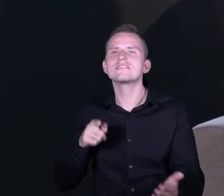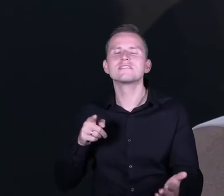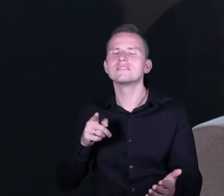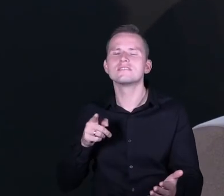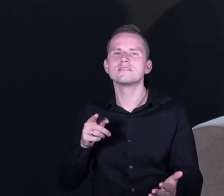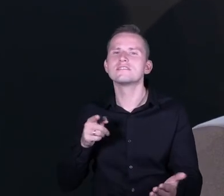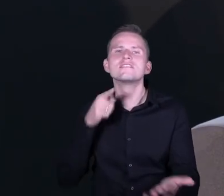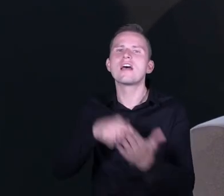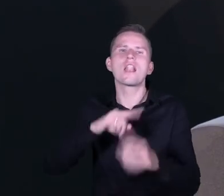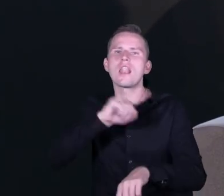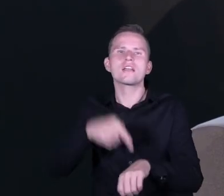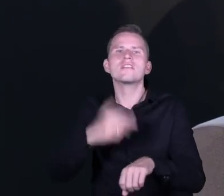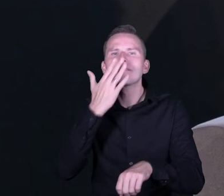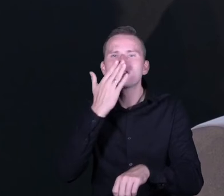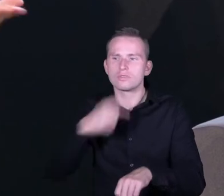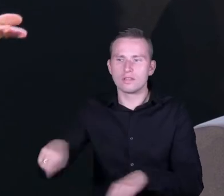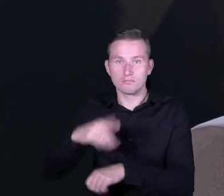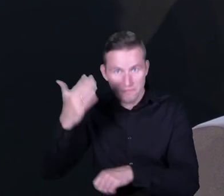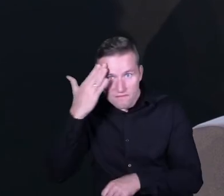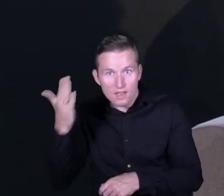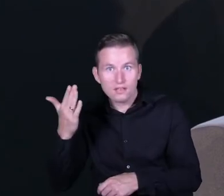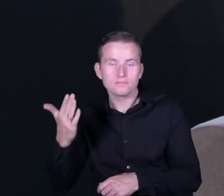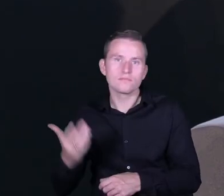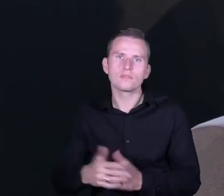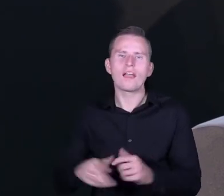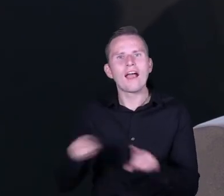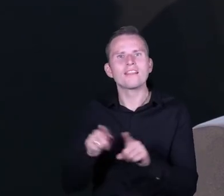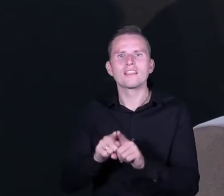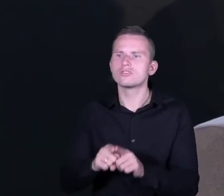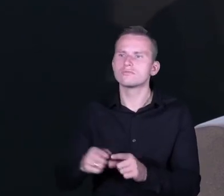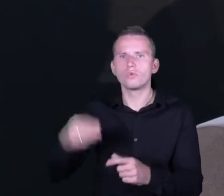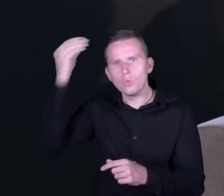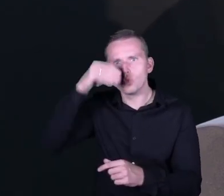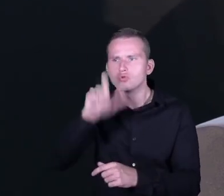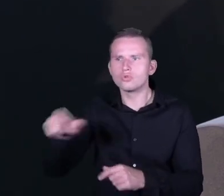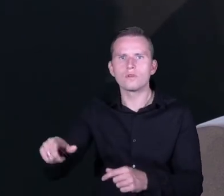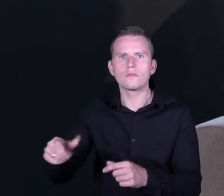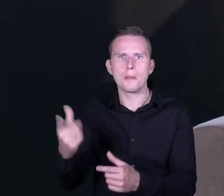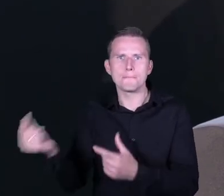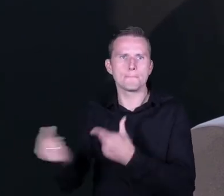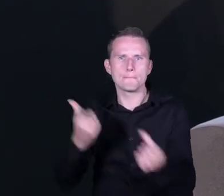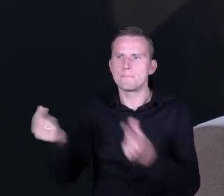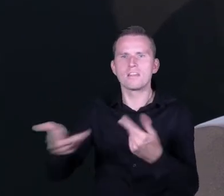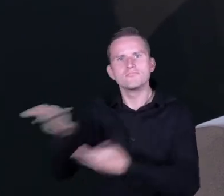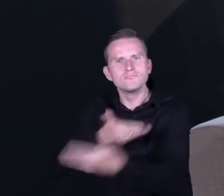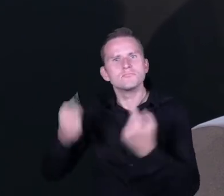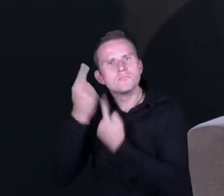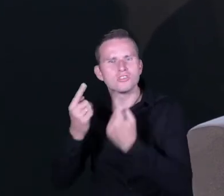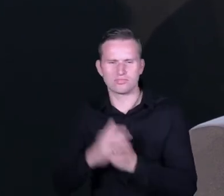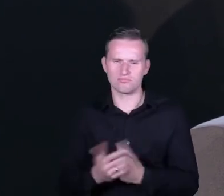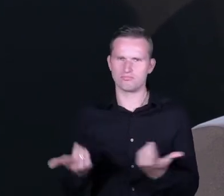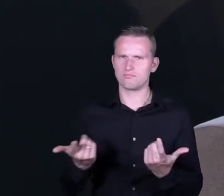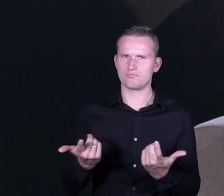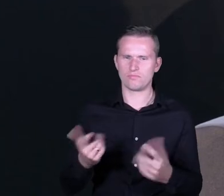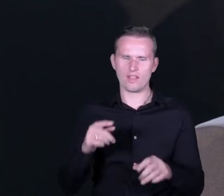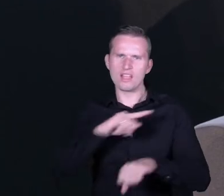cel lekcji, ale prosi, żeby uczniowie właśnie porozmawiali w parach i wymienili się, co myślą na temat tego celu,